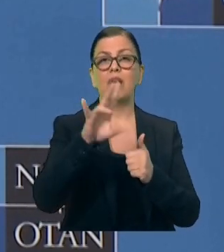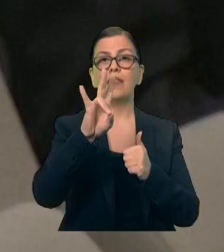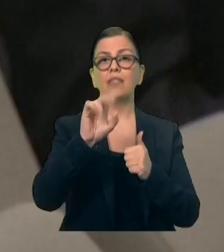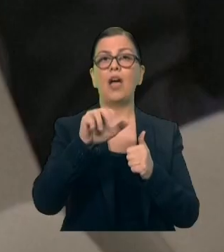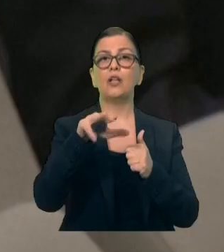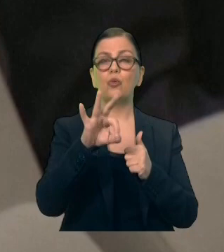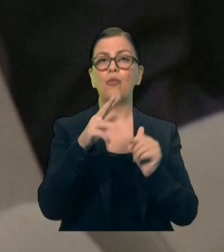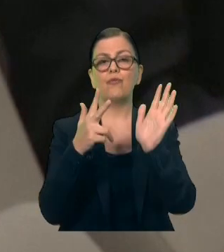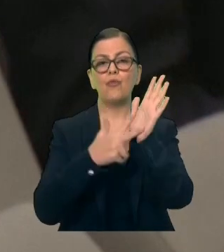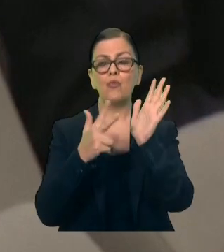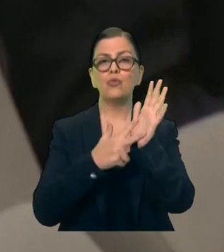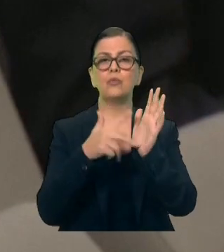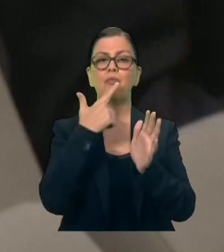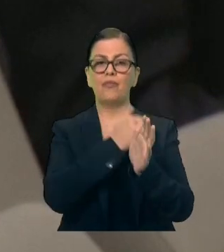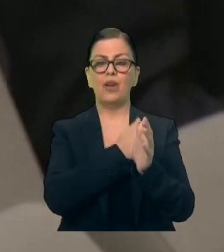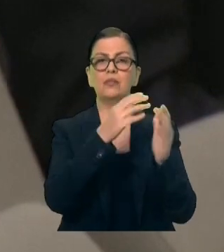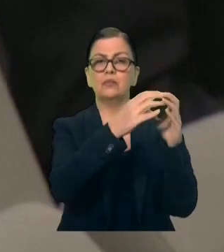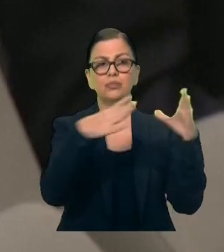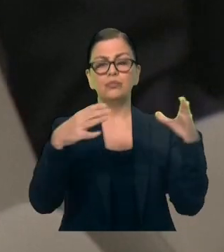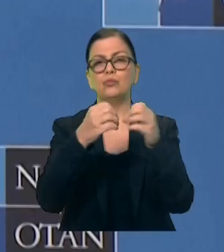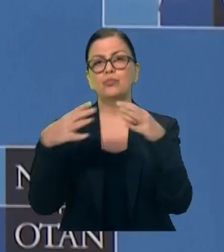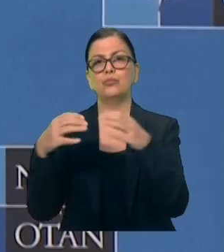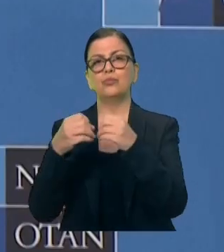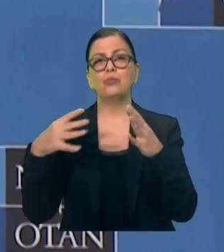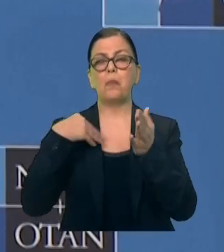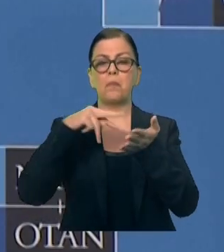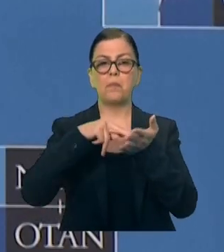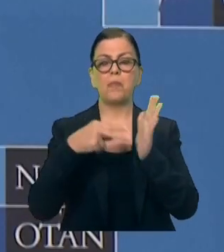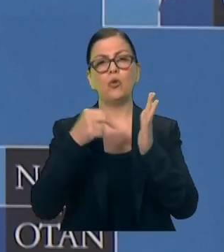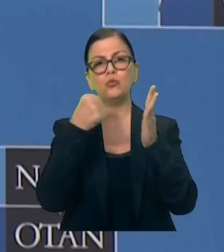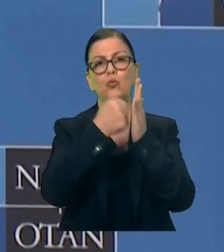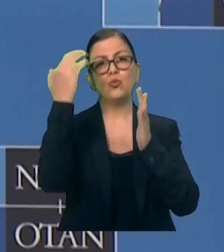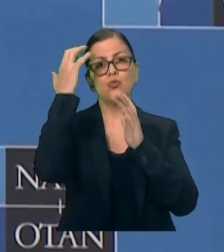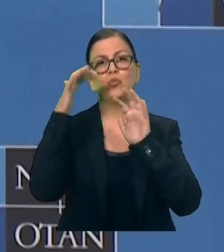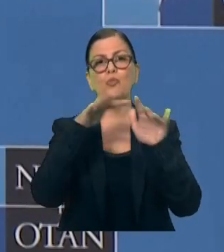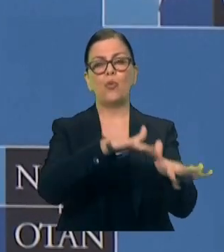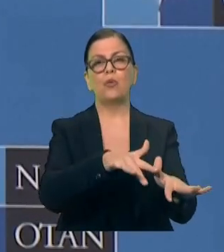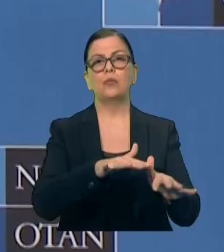8 çox millətli döyüş qrupu olacaq, yəni Baltik dənizindən Qara dənizə qədər.